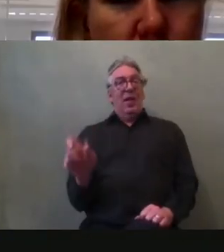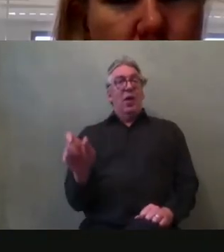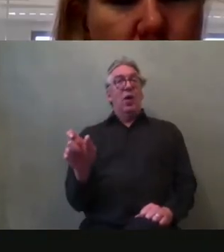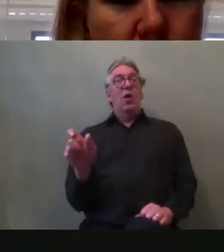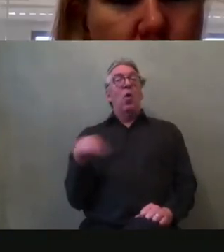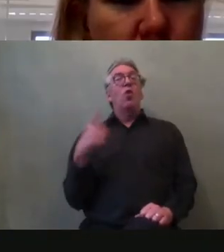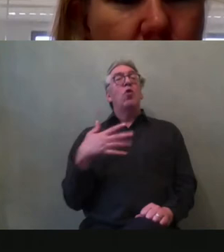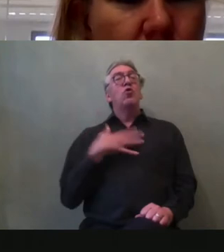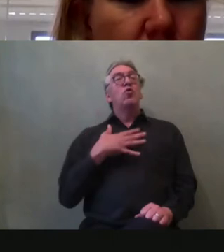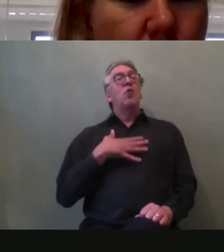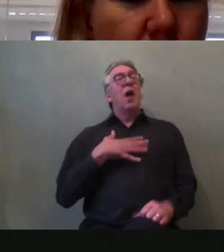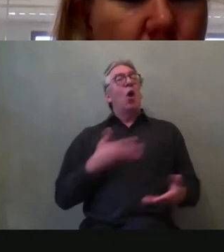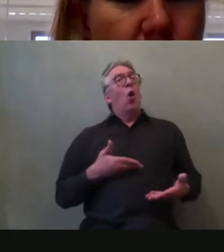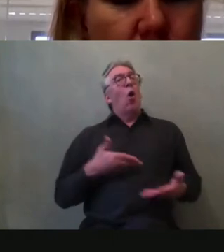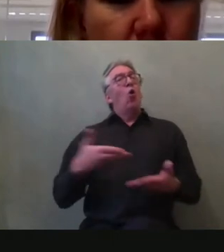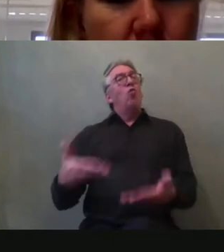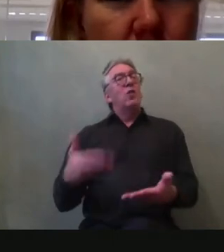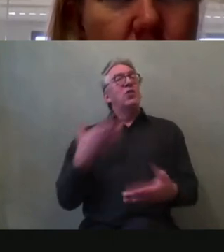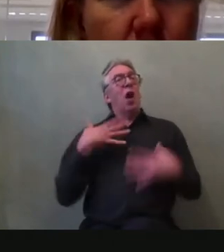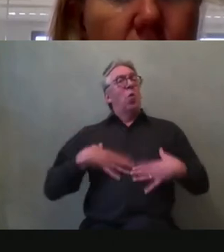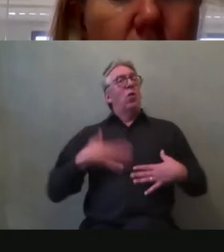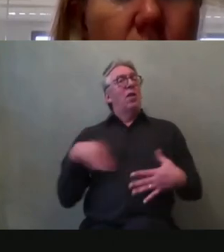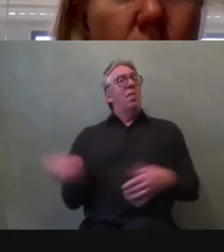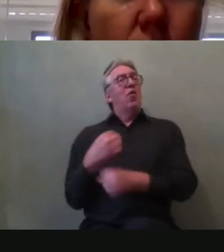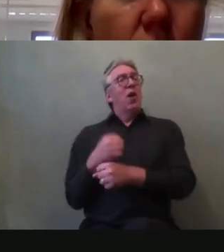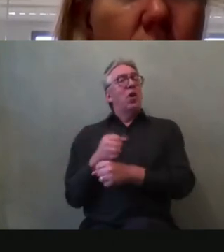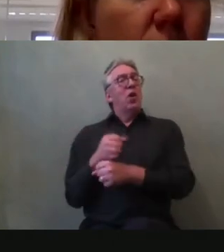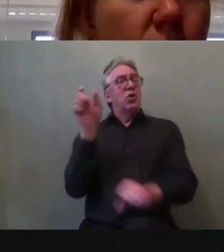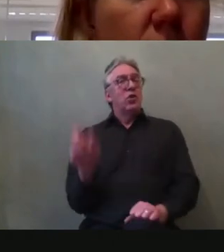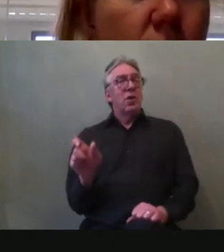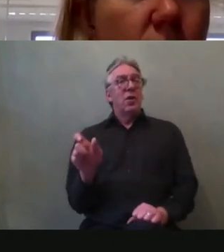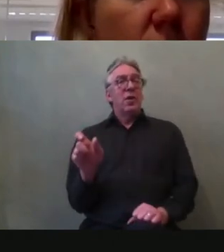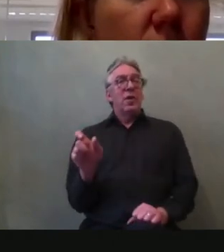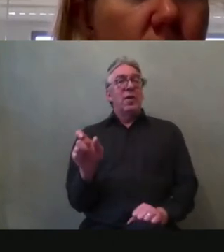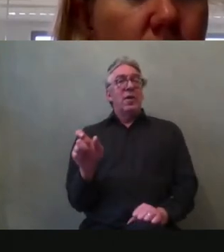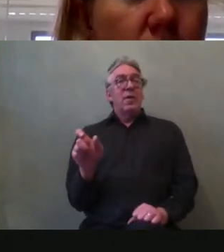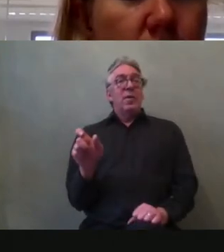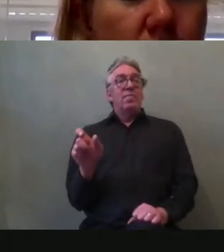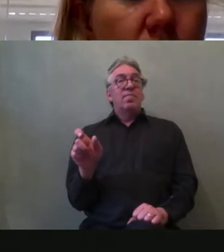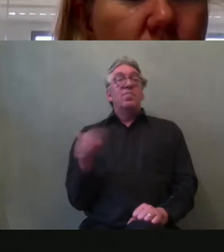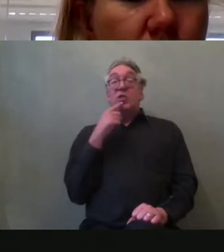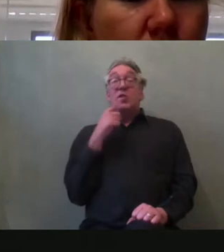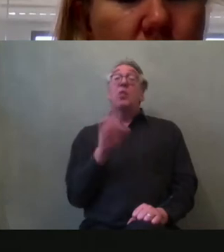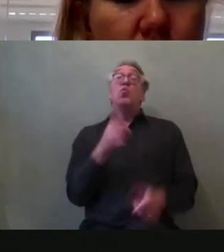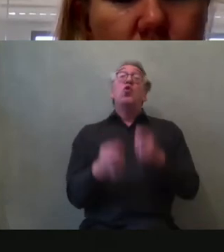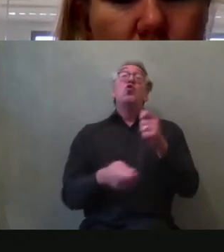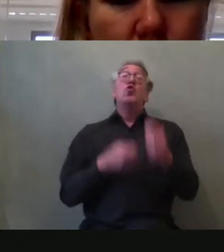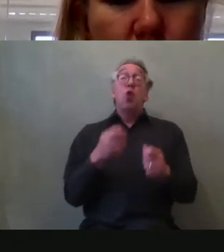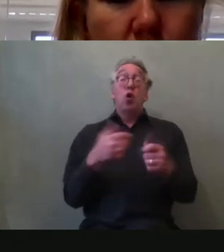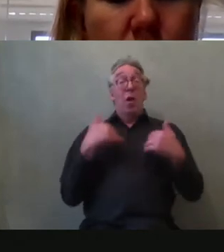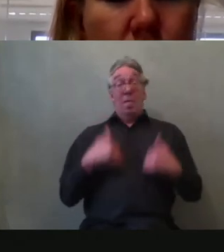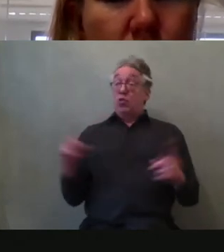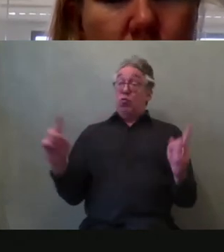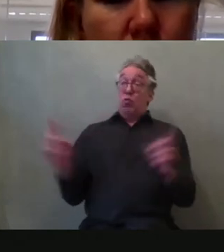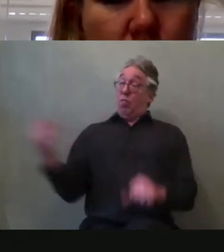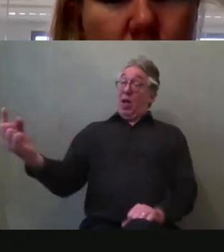typeert eigenlijk die bejegening van medewerkers heel goed. Zorg dat de ontvangst van mensen met een beperking onderdeel